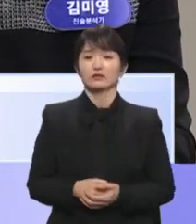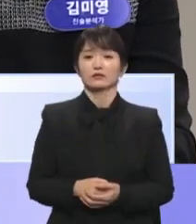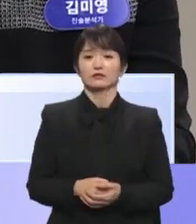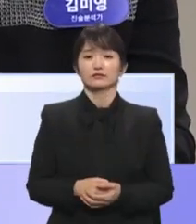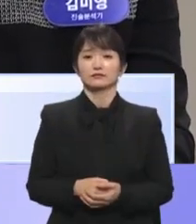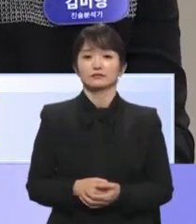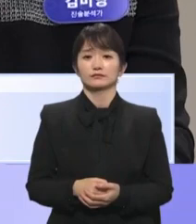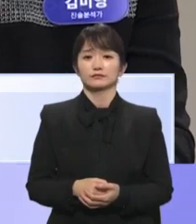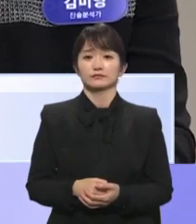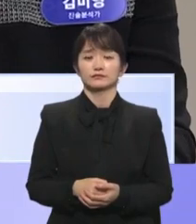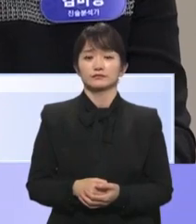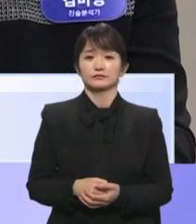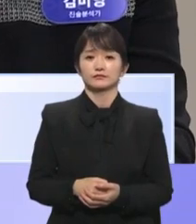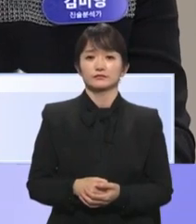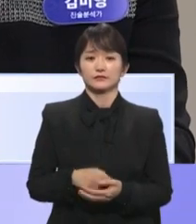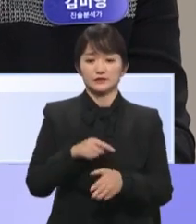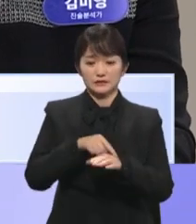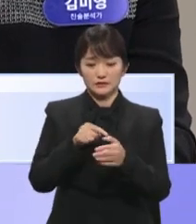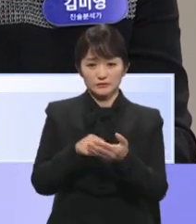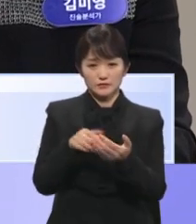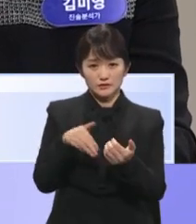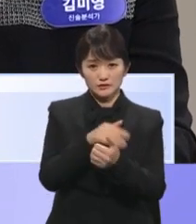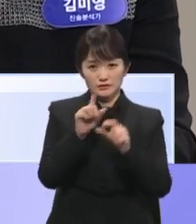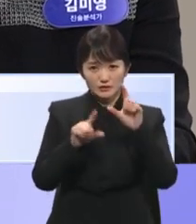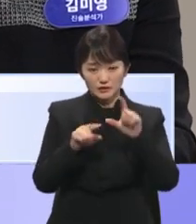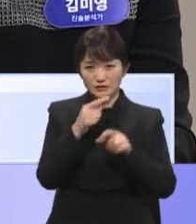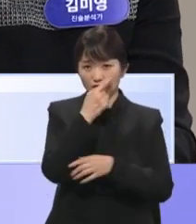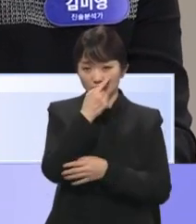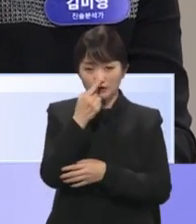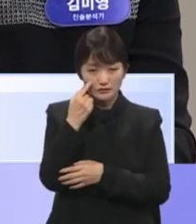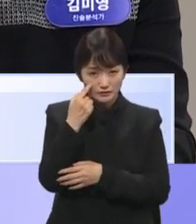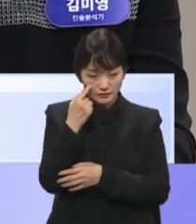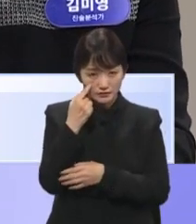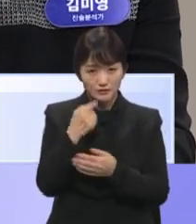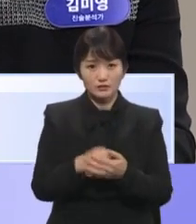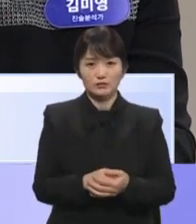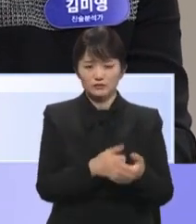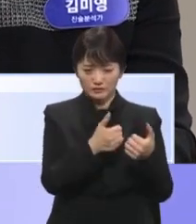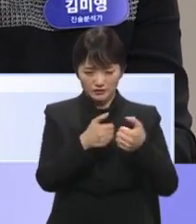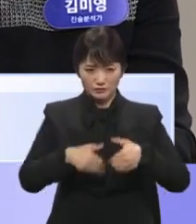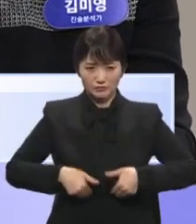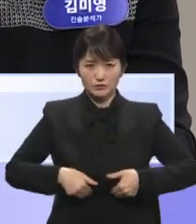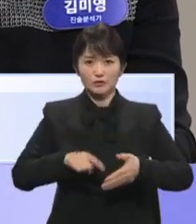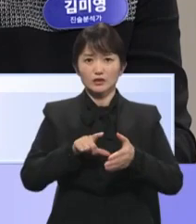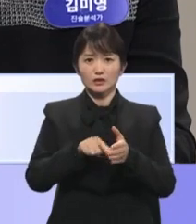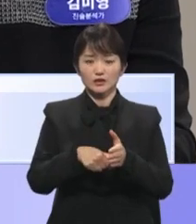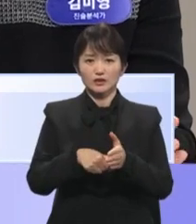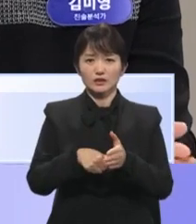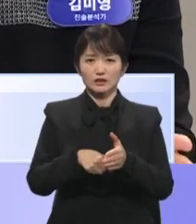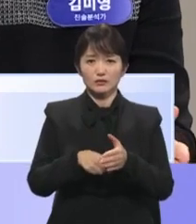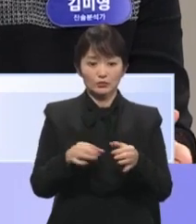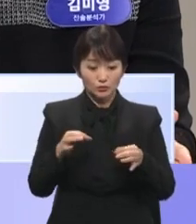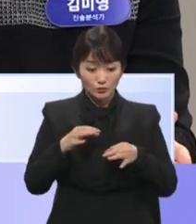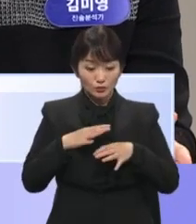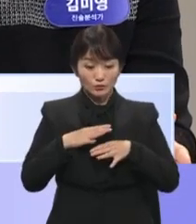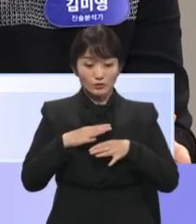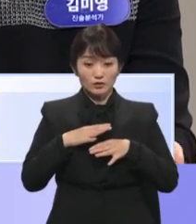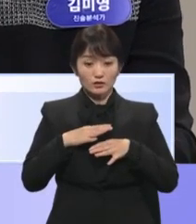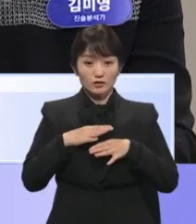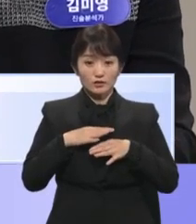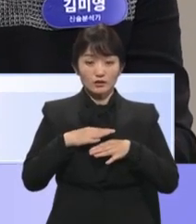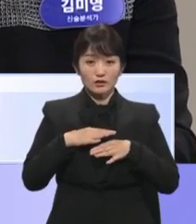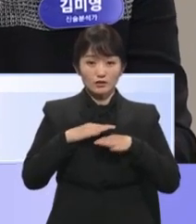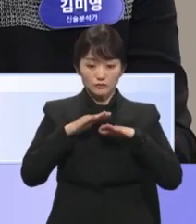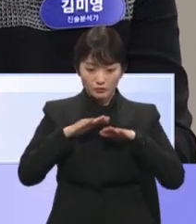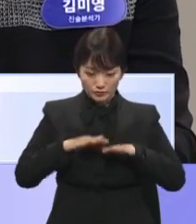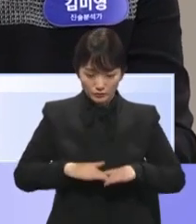대한 그 상황 심리 상태에 대한 좀 체크를 해서 상담이 필요한 아이들은 좀 그런 것들을 완화시켜 줄 수 있는 부분이 어 필요하다라고 보여지고요